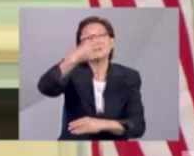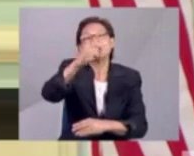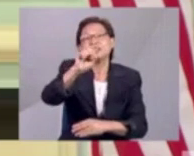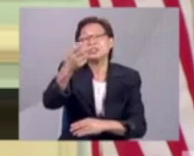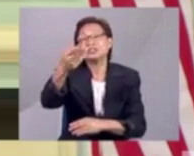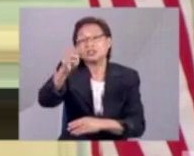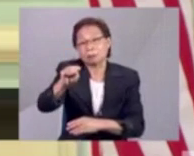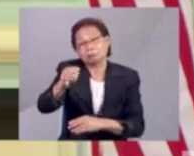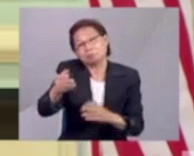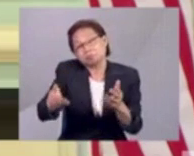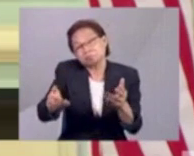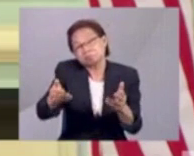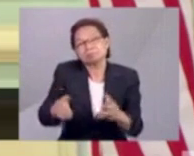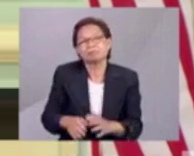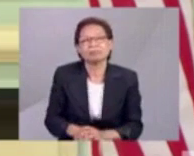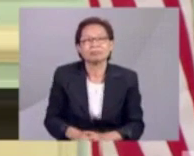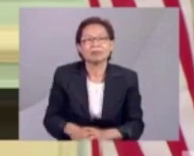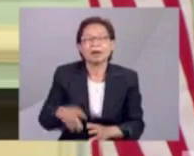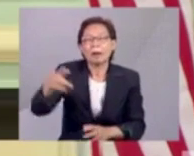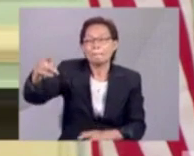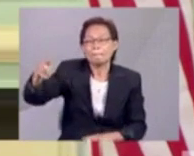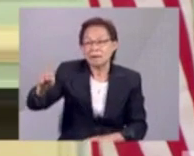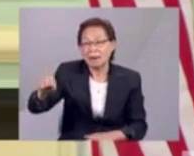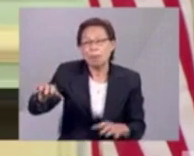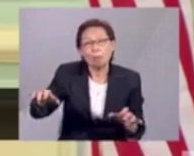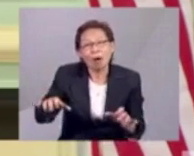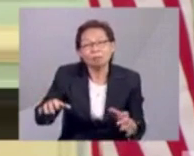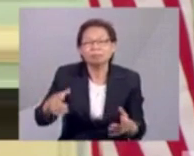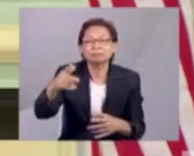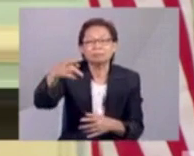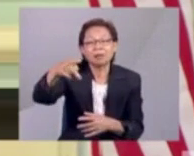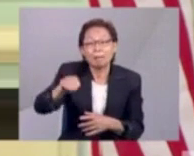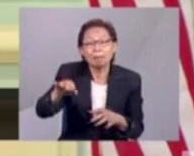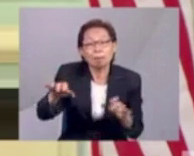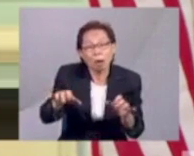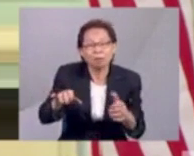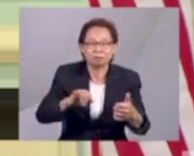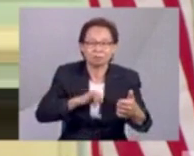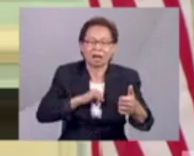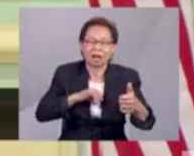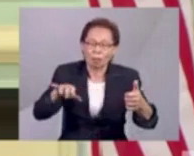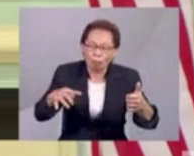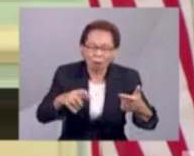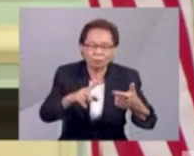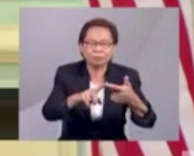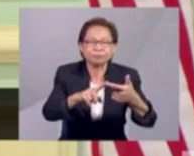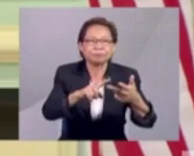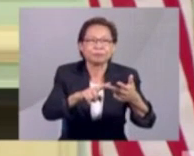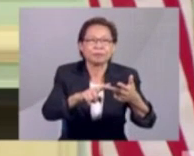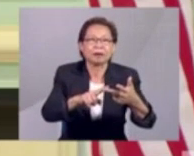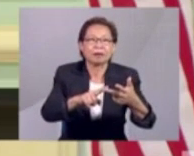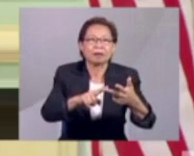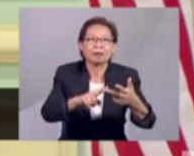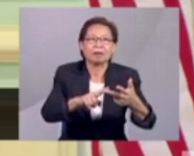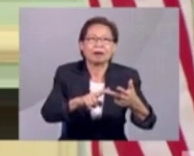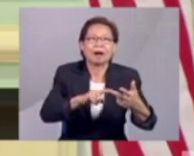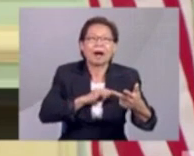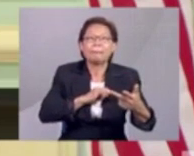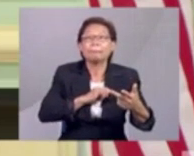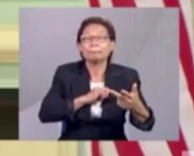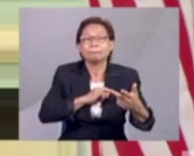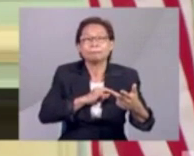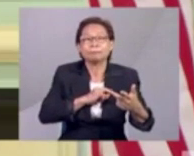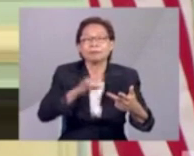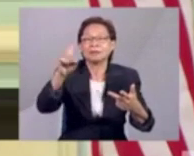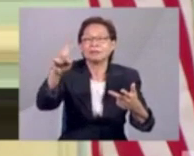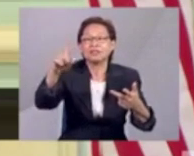kita lakukan? Apa yang Perdana Menteri lakukan? Apa yang saya lakukan? Apa yang akan diperkatakan oleh